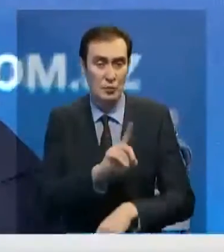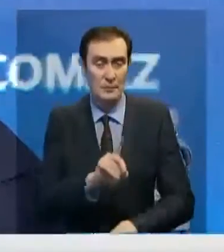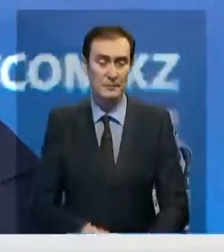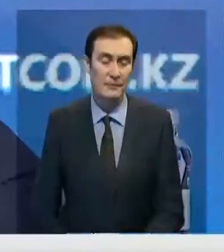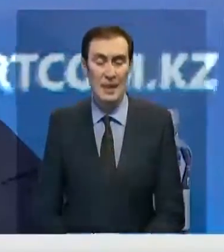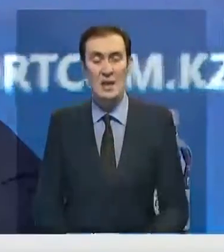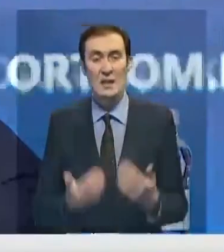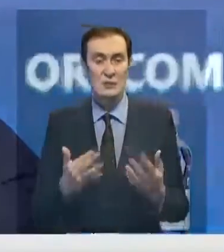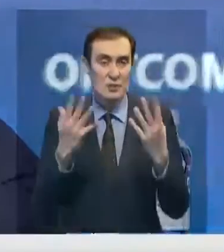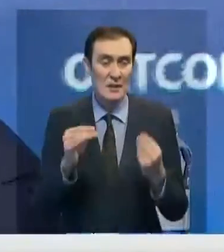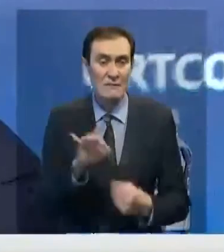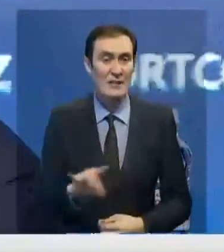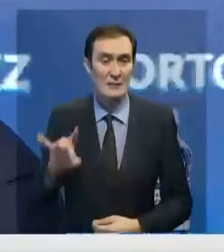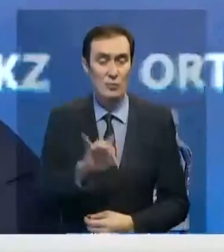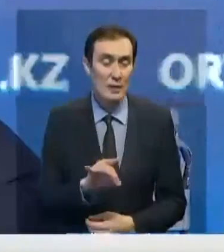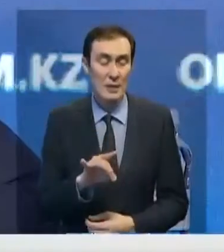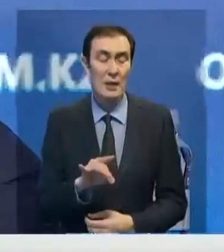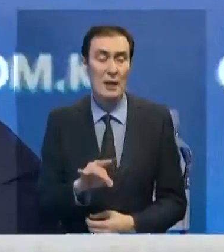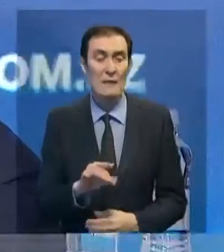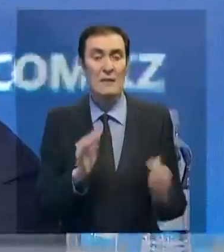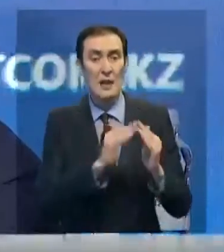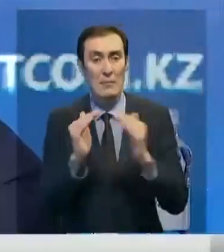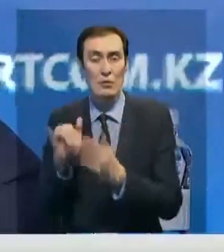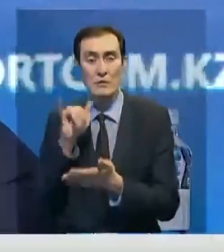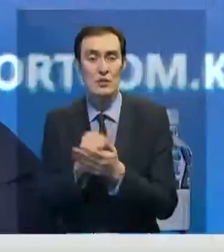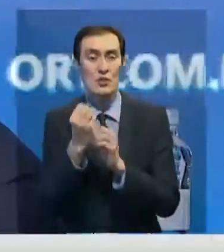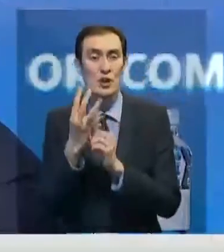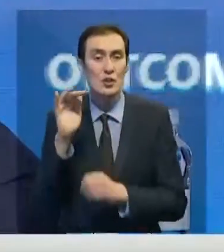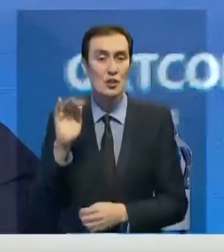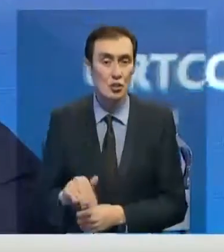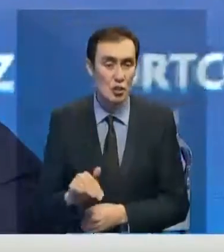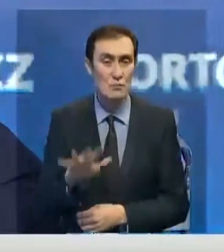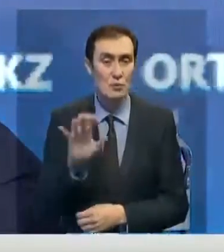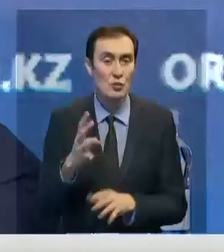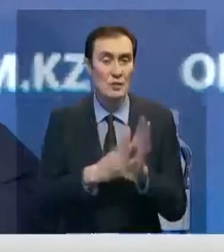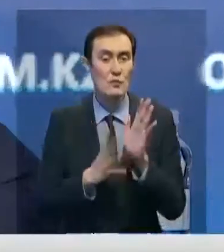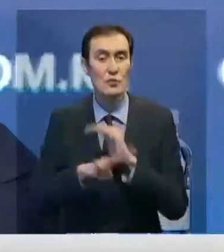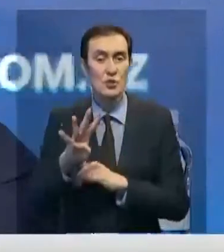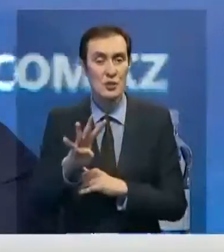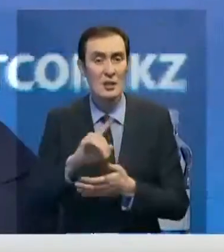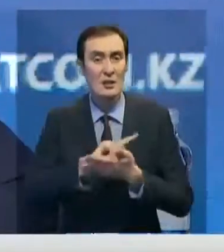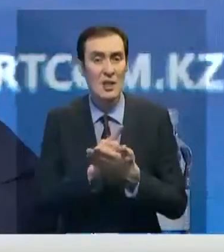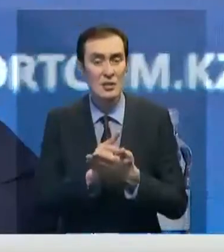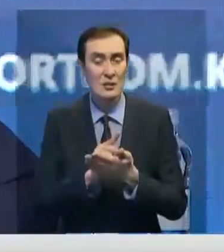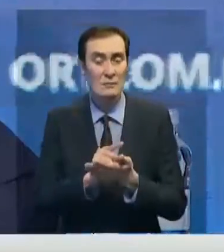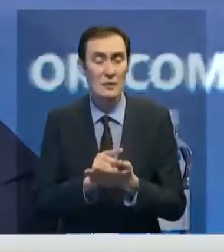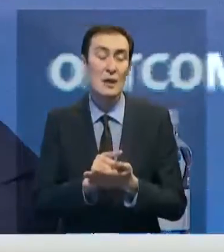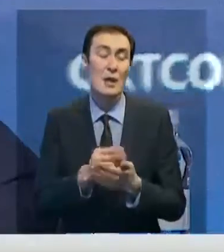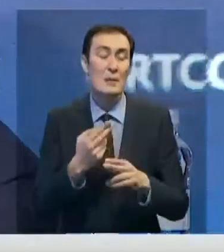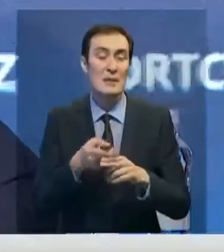На сегодня по республике индивидуально жилых домах установлено 14 594 датчиков. Из